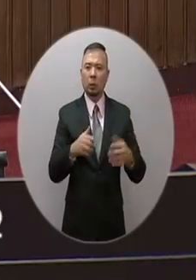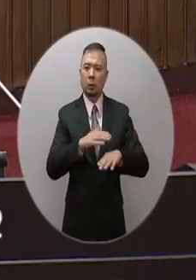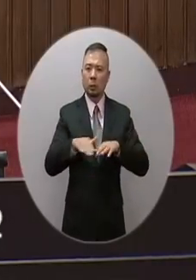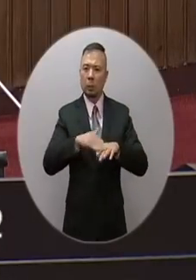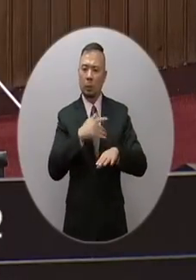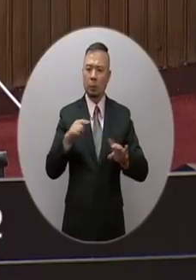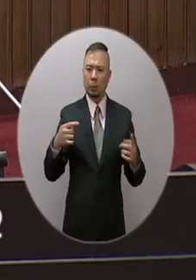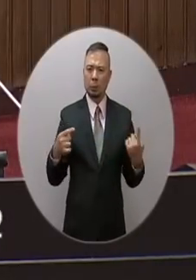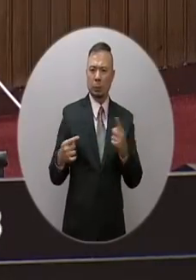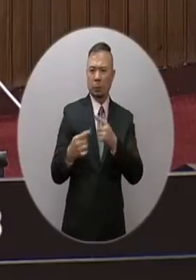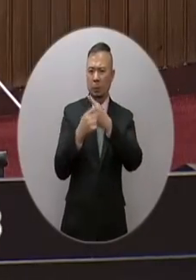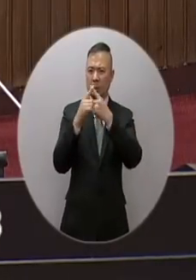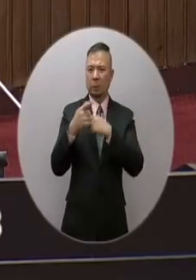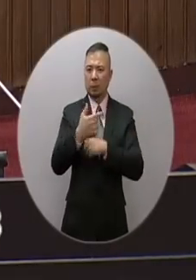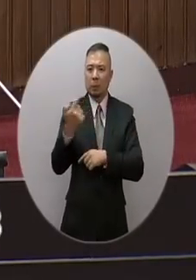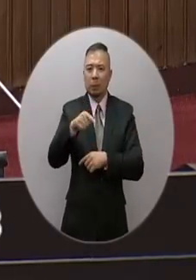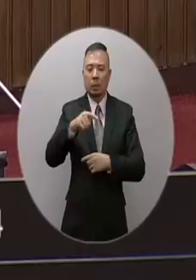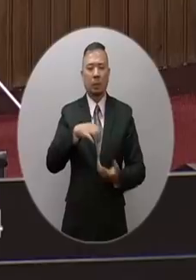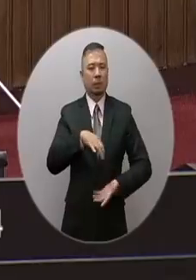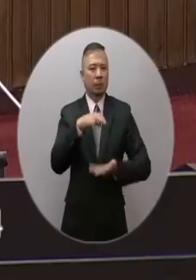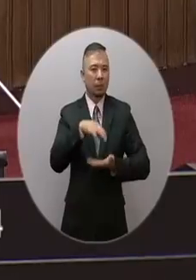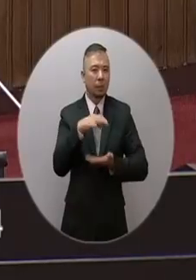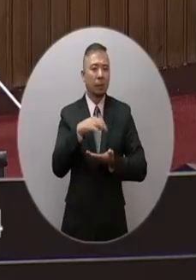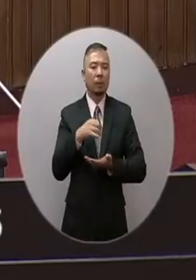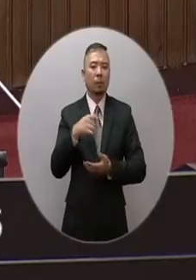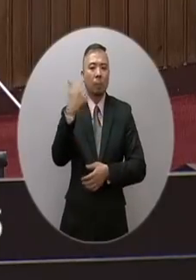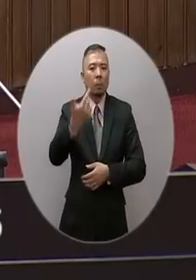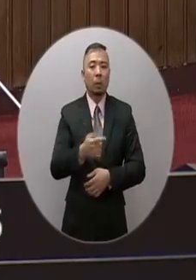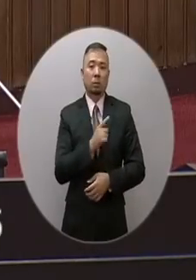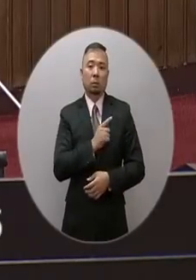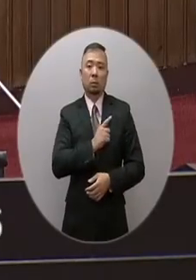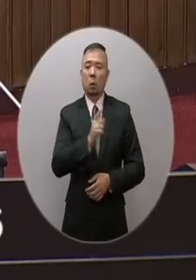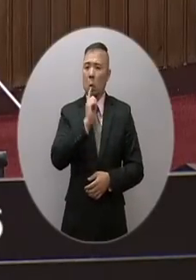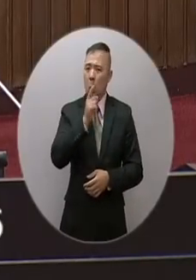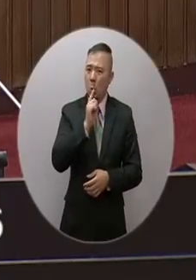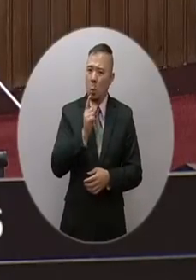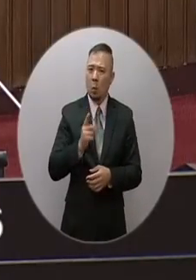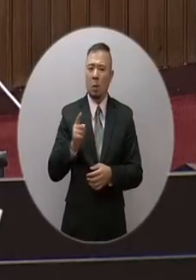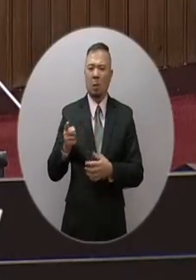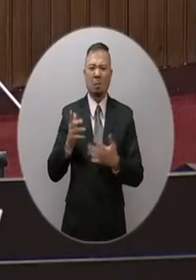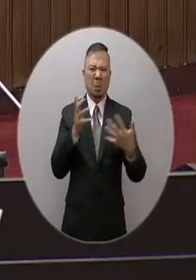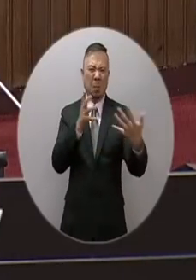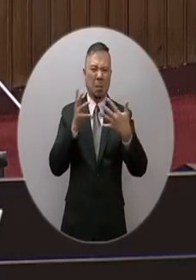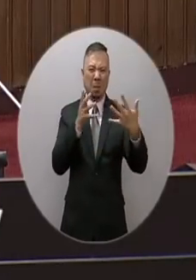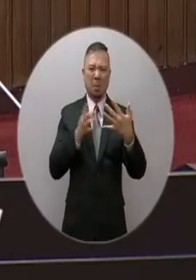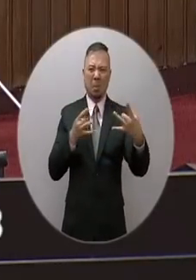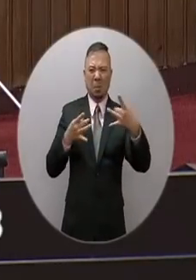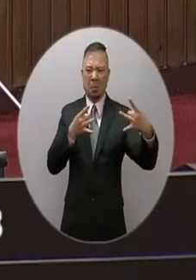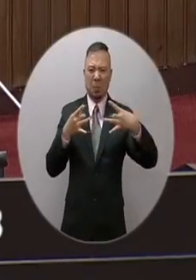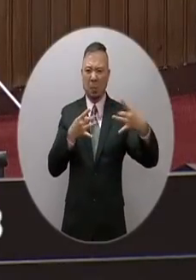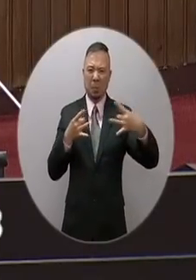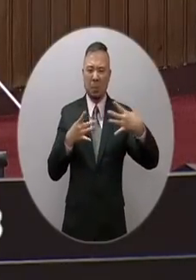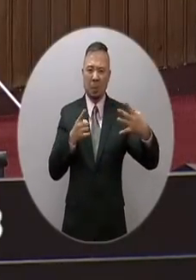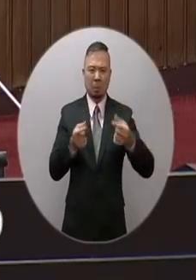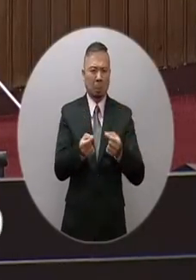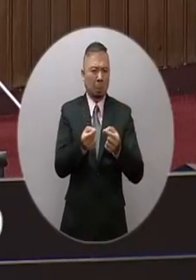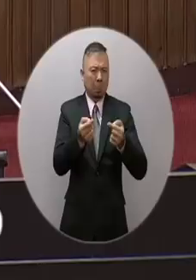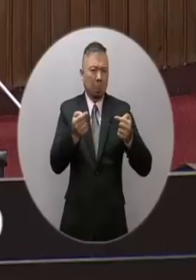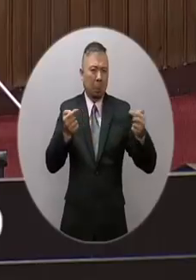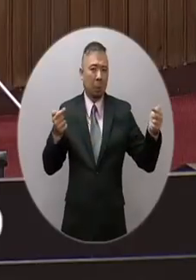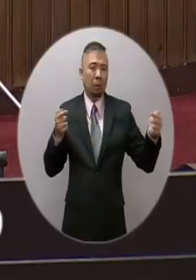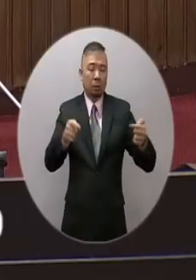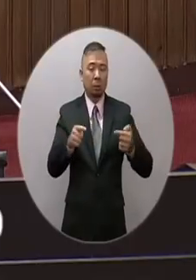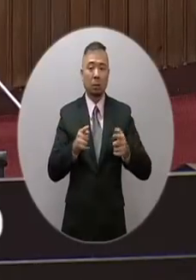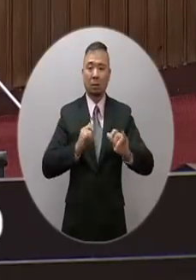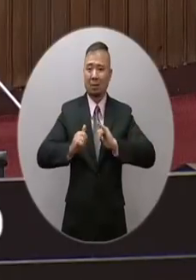心，所以逐渐呈现脱序的言行，社会正在加深对立、持续割裂